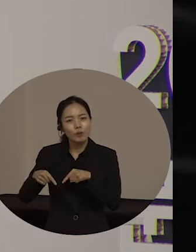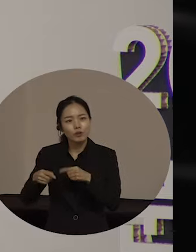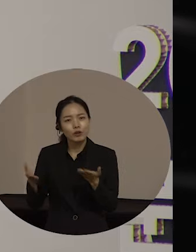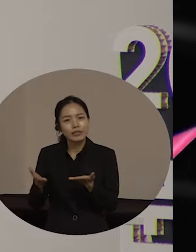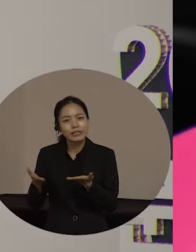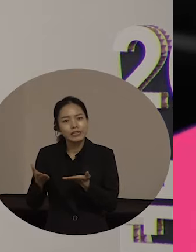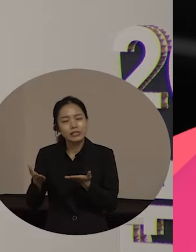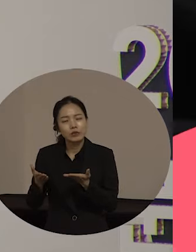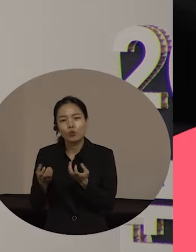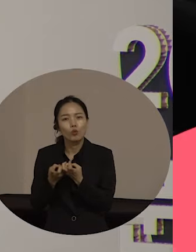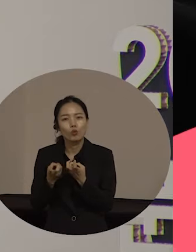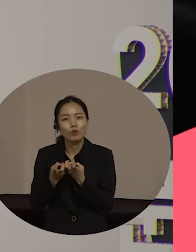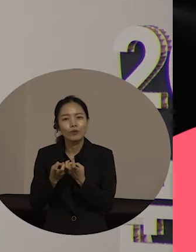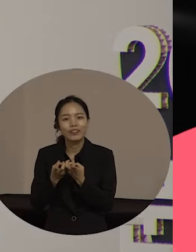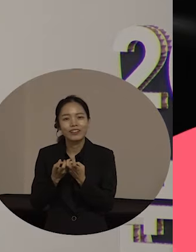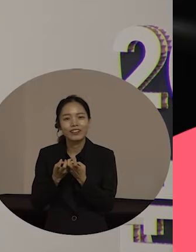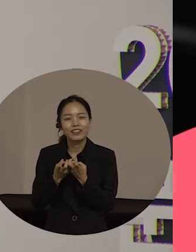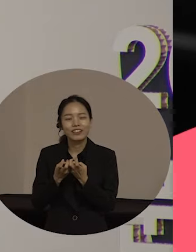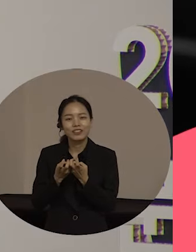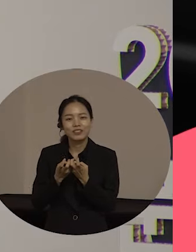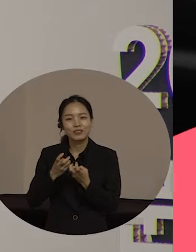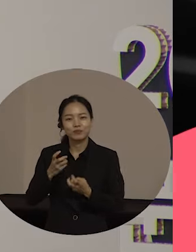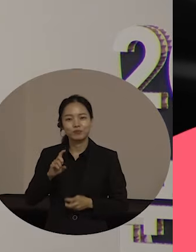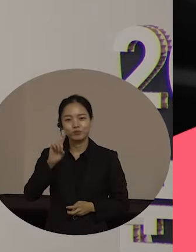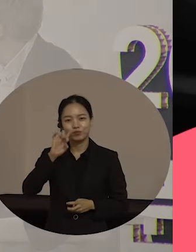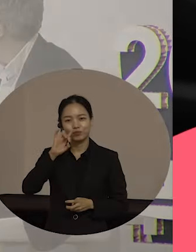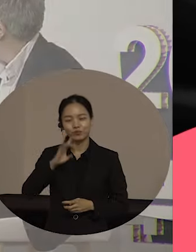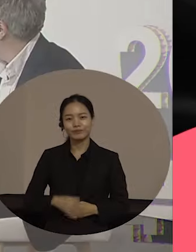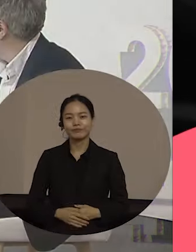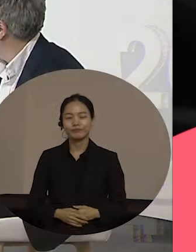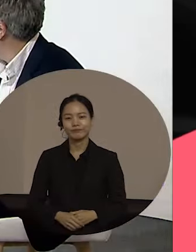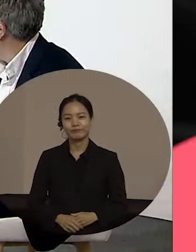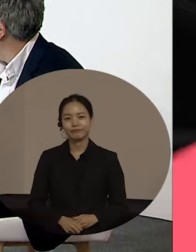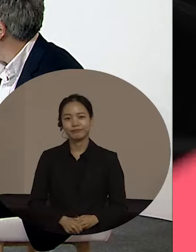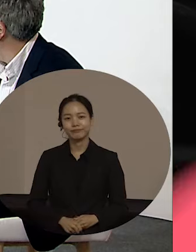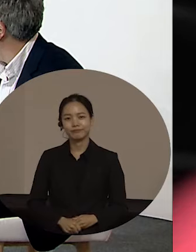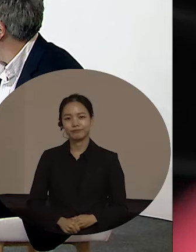좋겠다고 생각하는지 개인적인 의견을 또 질문하는 부분이 있습니다.